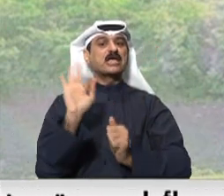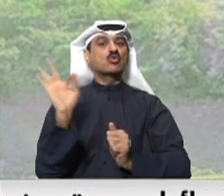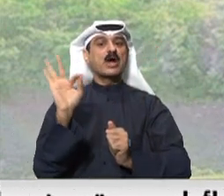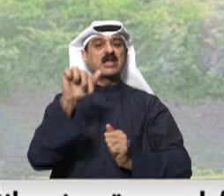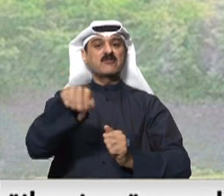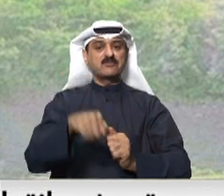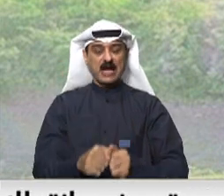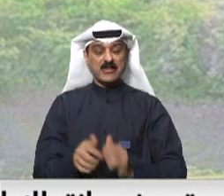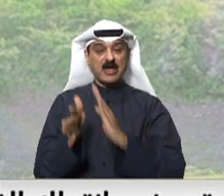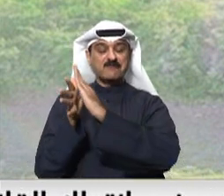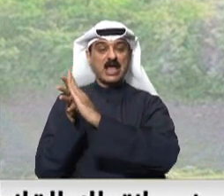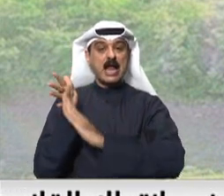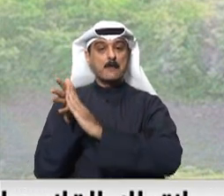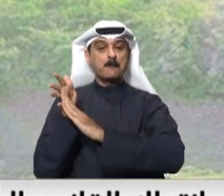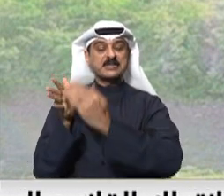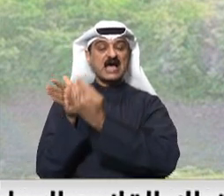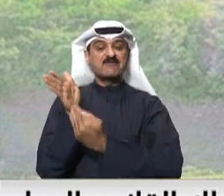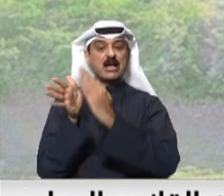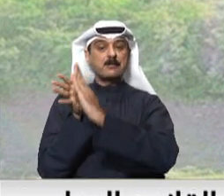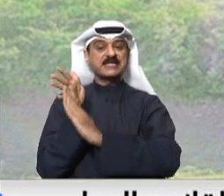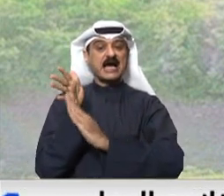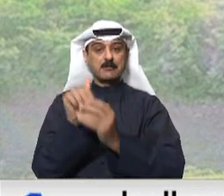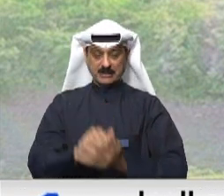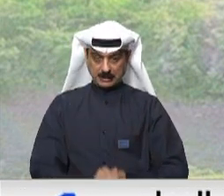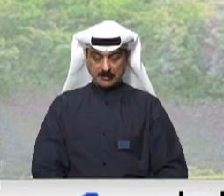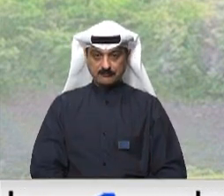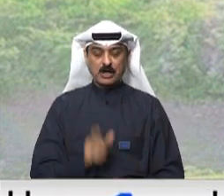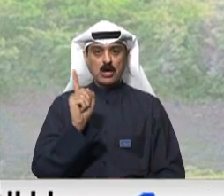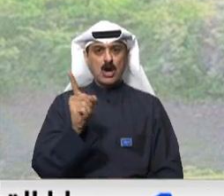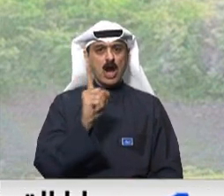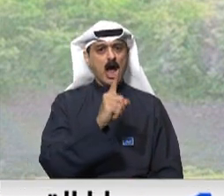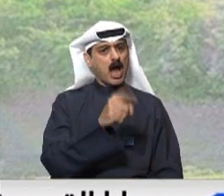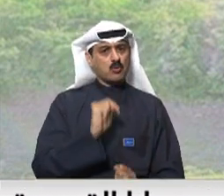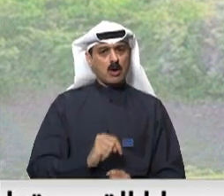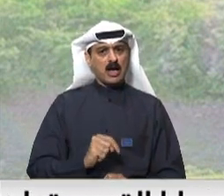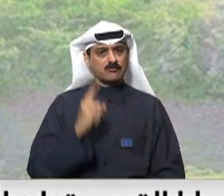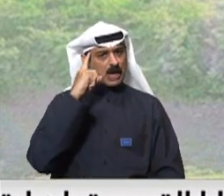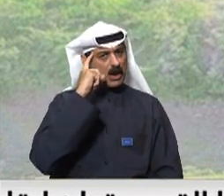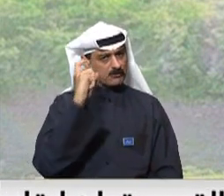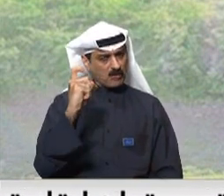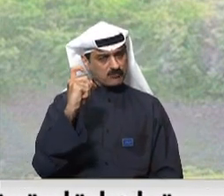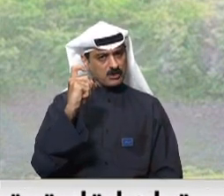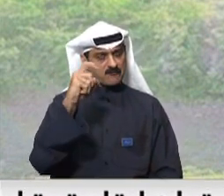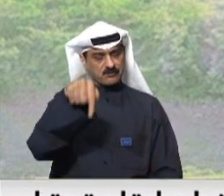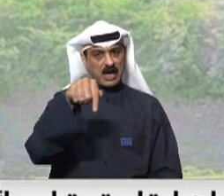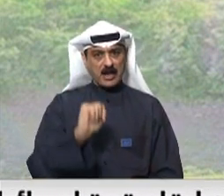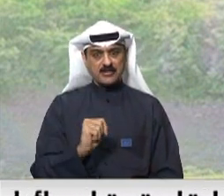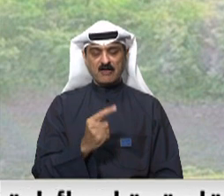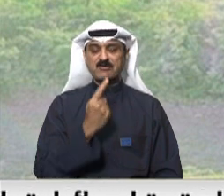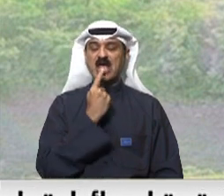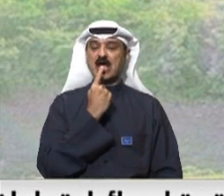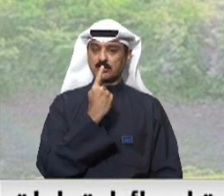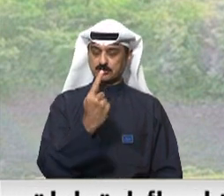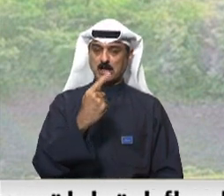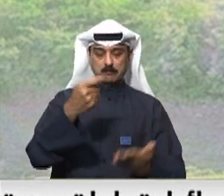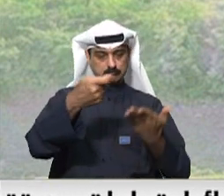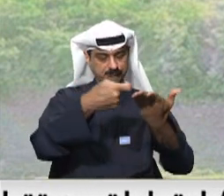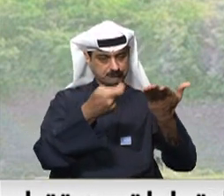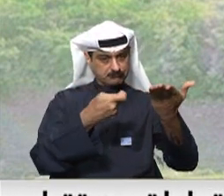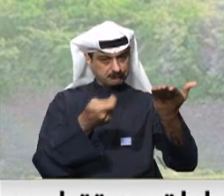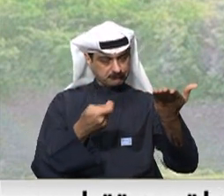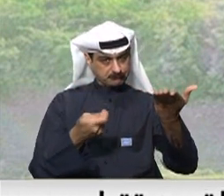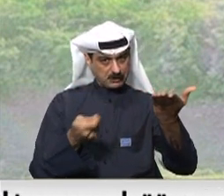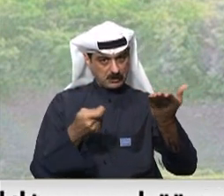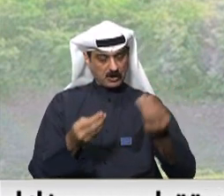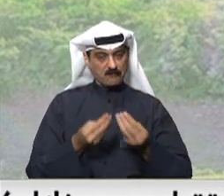وأشارت الوزارة إلى أنه لكل ذي شأن أن يطعن في قرار الإدارة بطلب يقدم